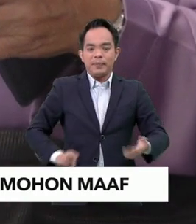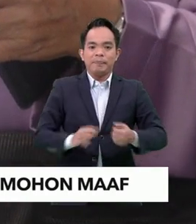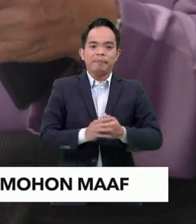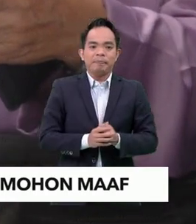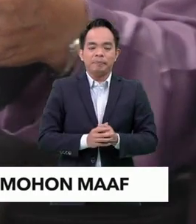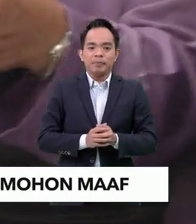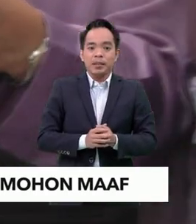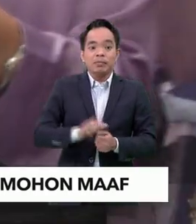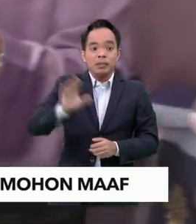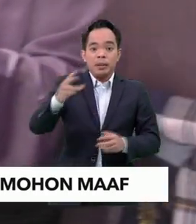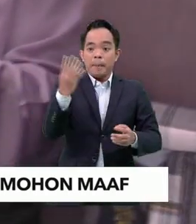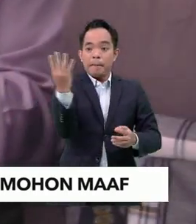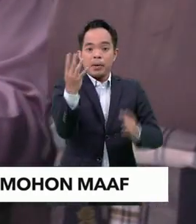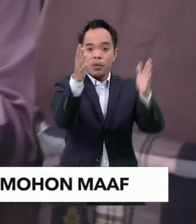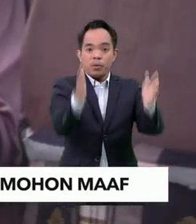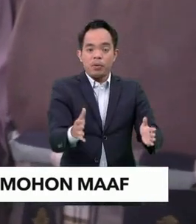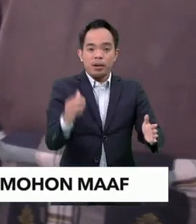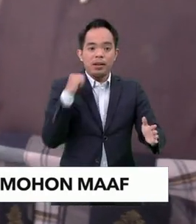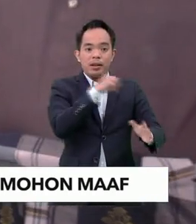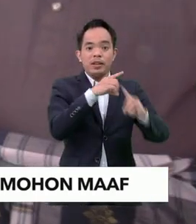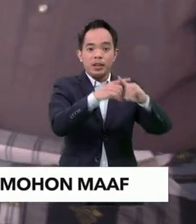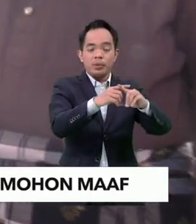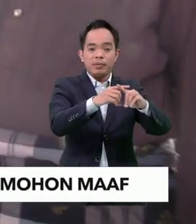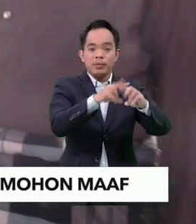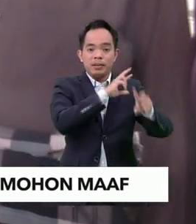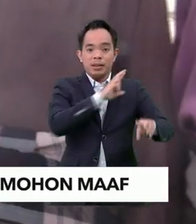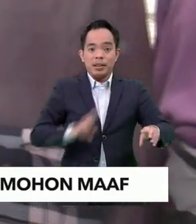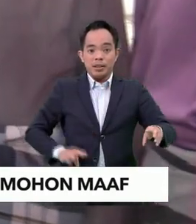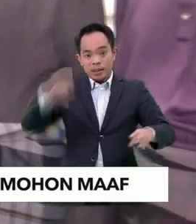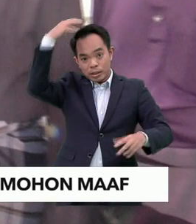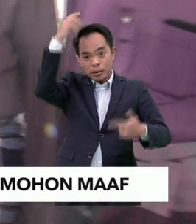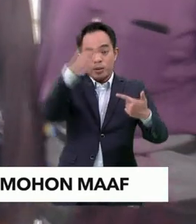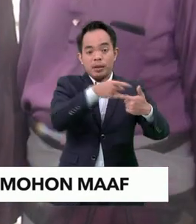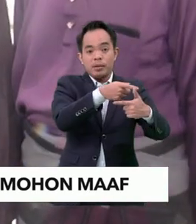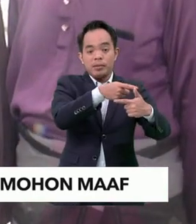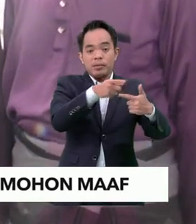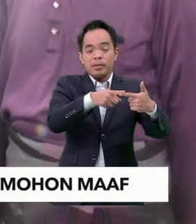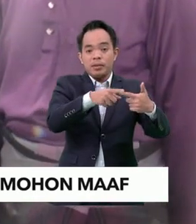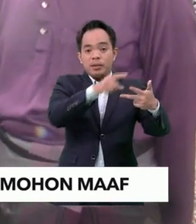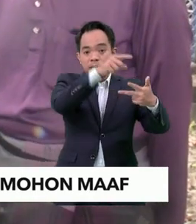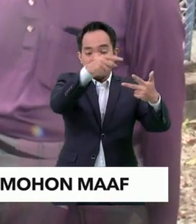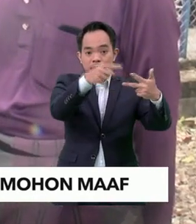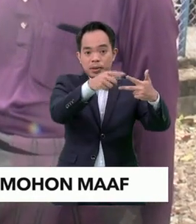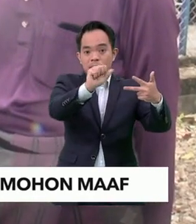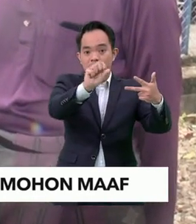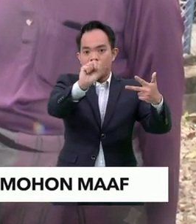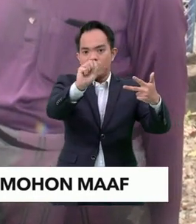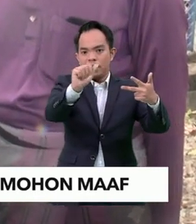sebelum itu bersama 4 lagi ahli dewan di raja selango yaitu tansui amrimboang Tansi Muhammad